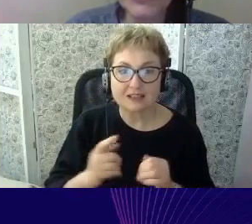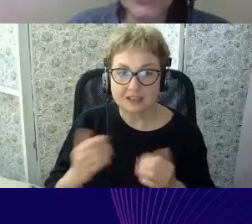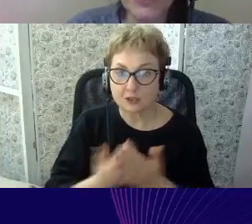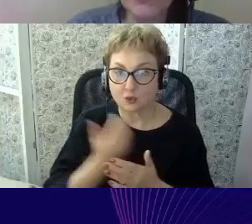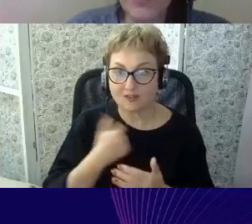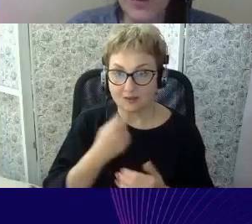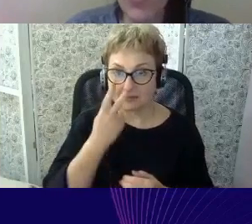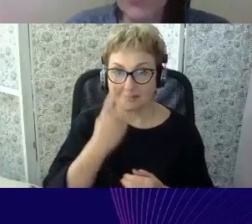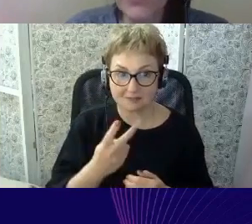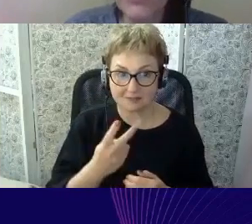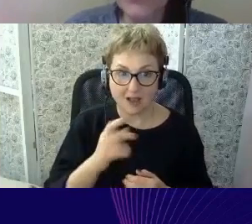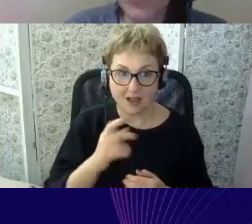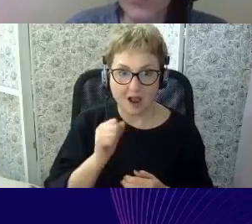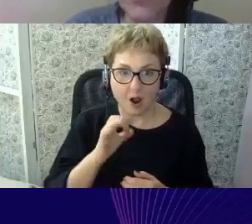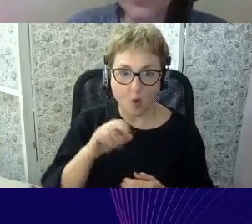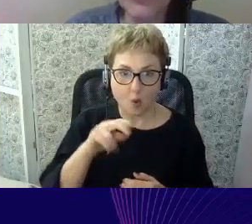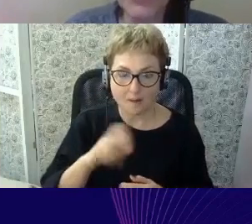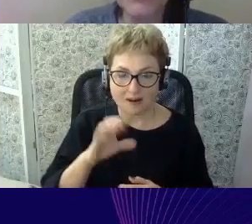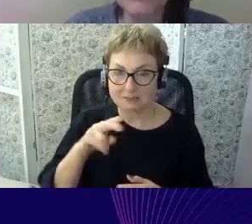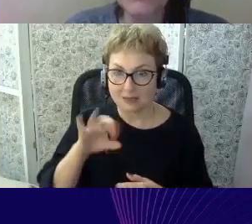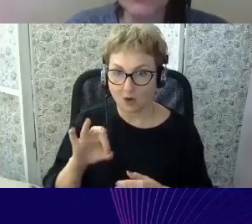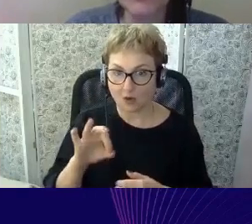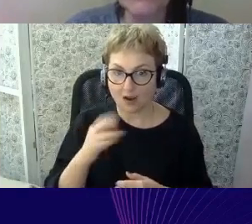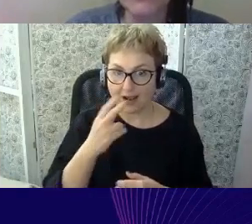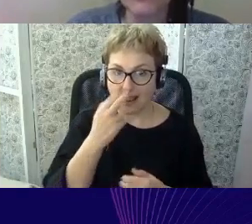мы встречаем АОП СПО, то